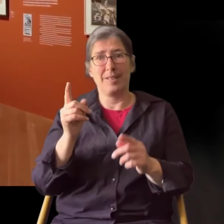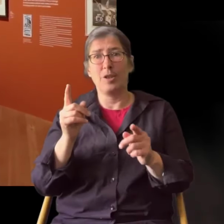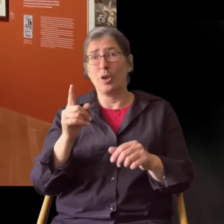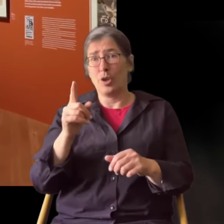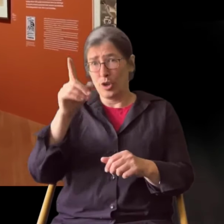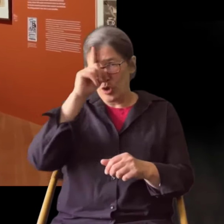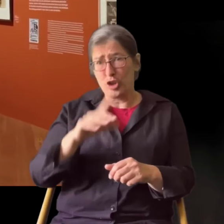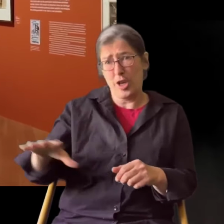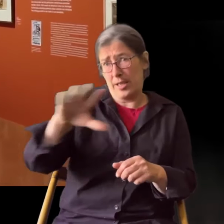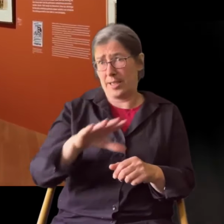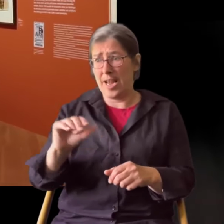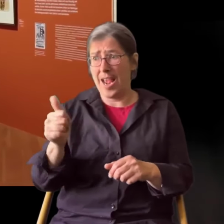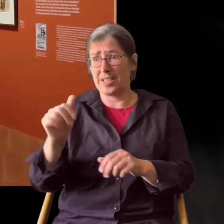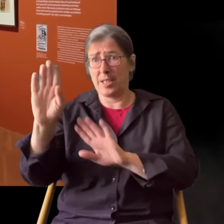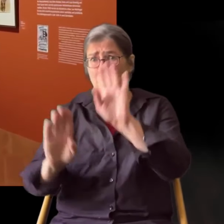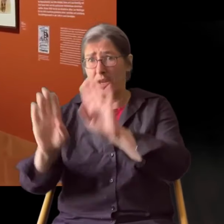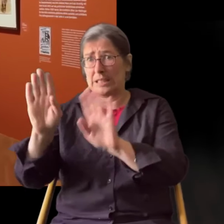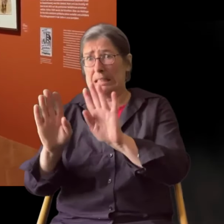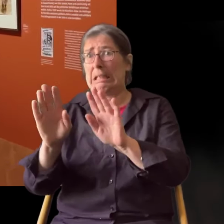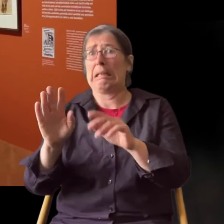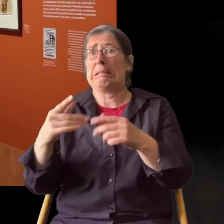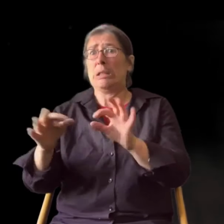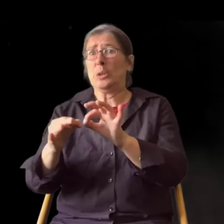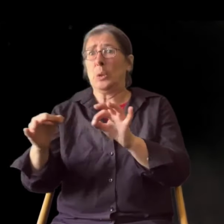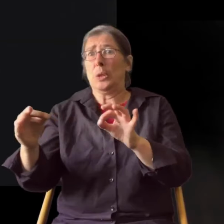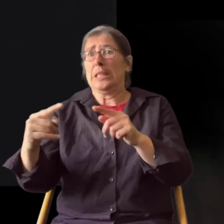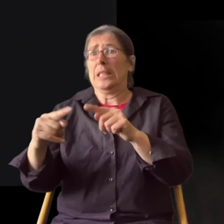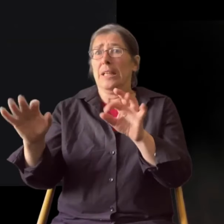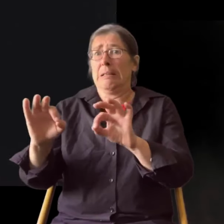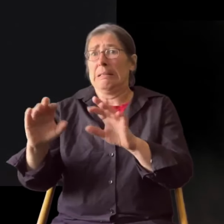Aber Deutschlands erste Demokratie hing am seidenen Faden.